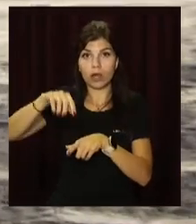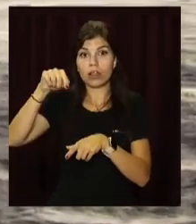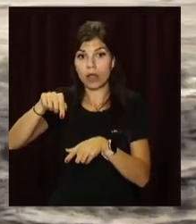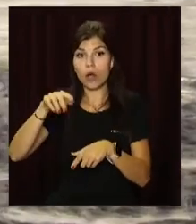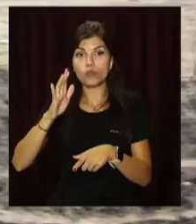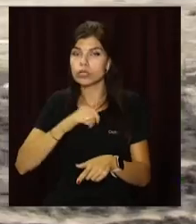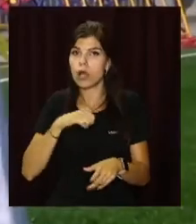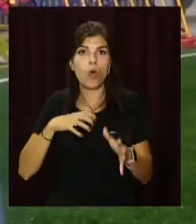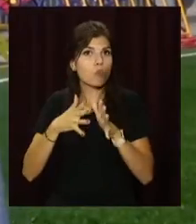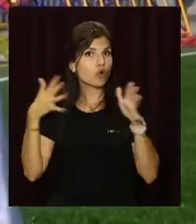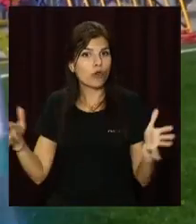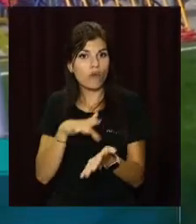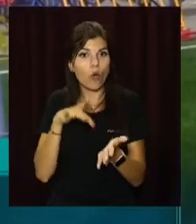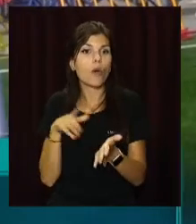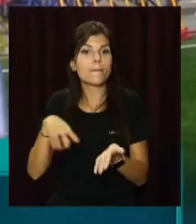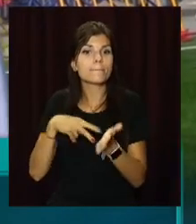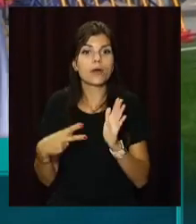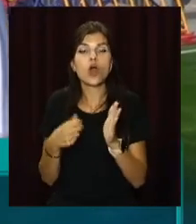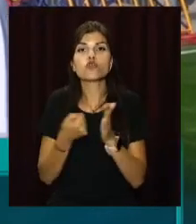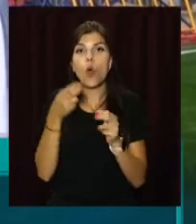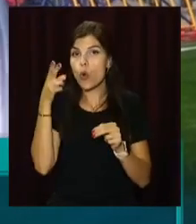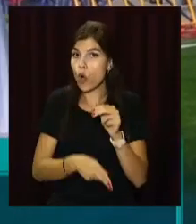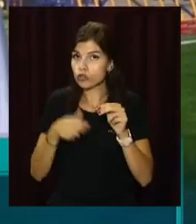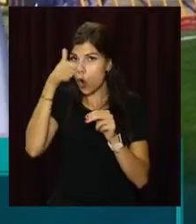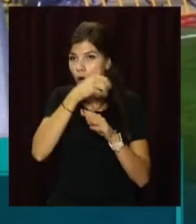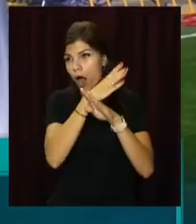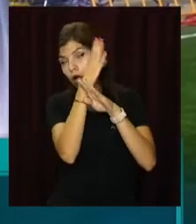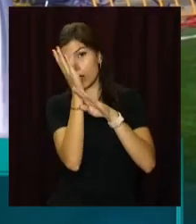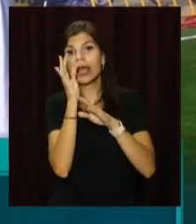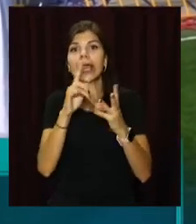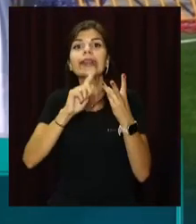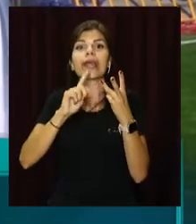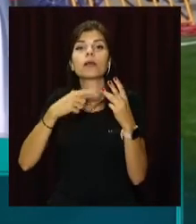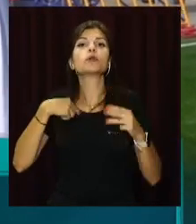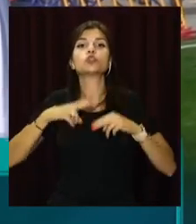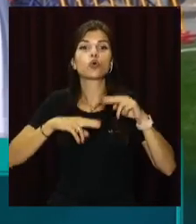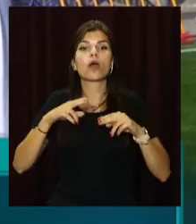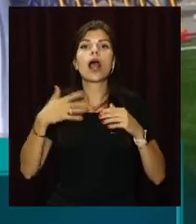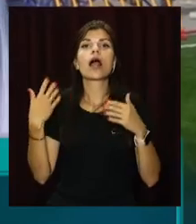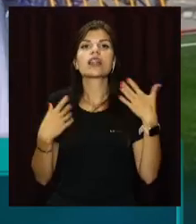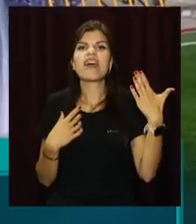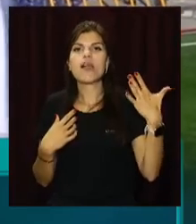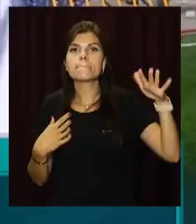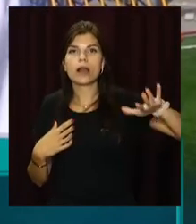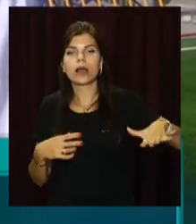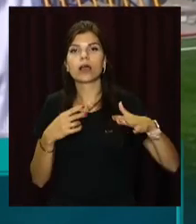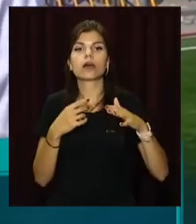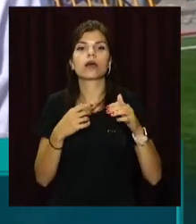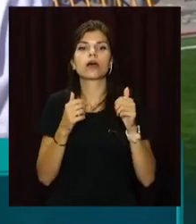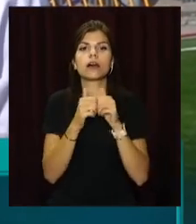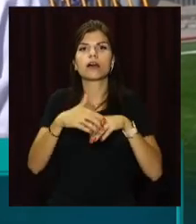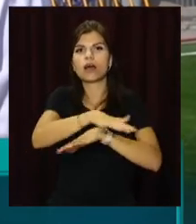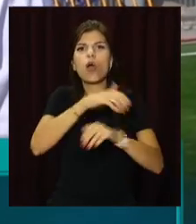комплекс будет самый большой в городе. Мы планируем открыть до конца года. И также третий комплекс мы строим на левом берегу на 10-й микрорайоне по